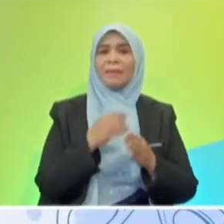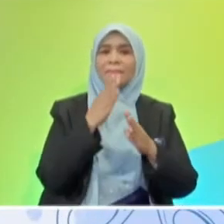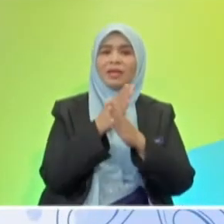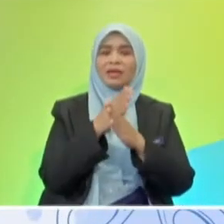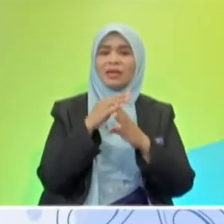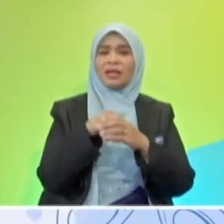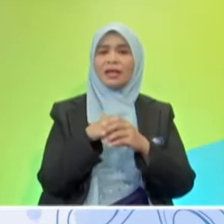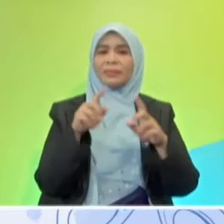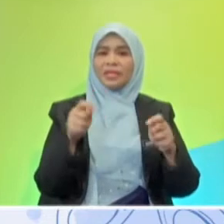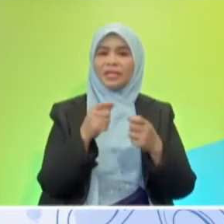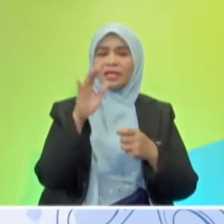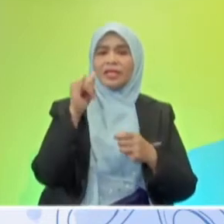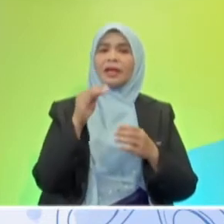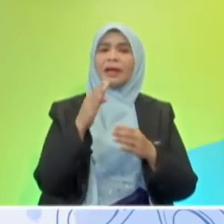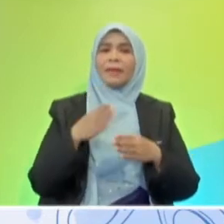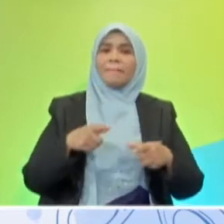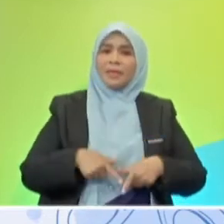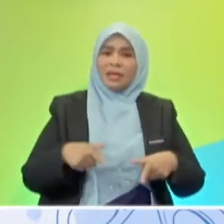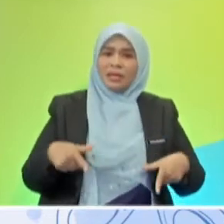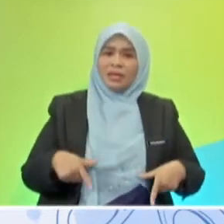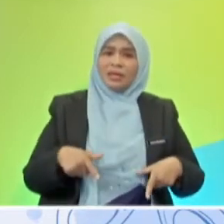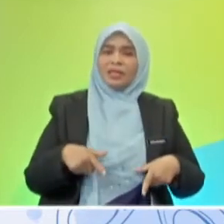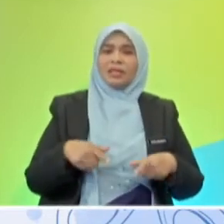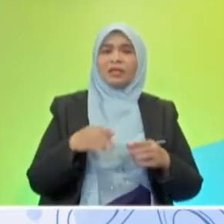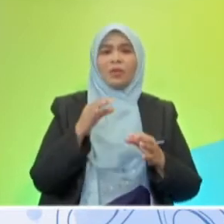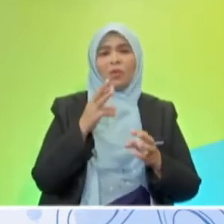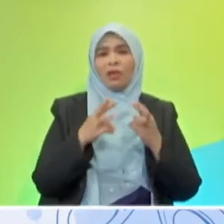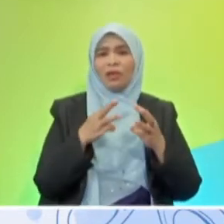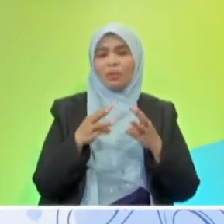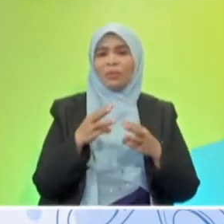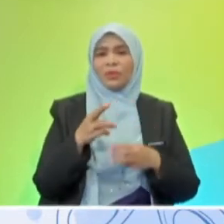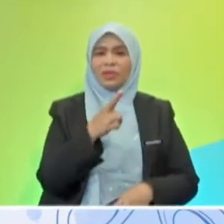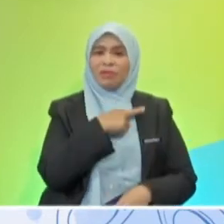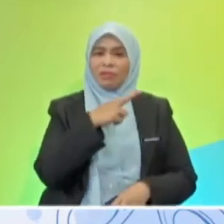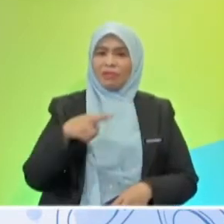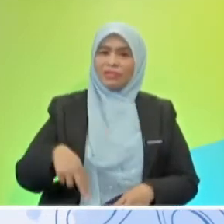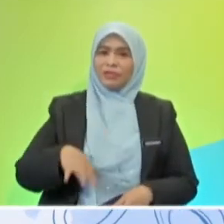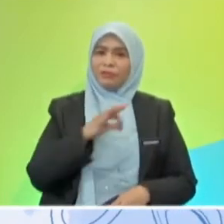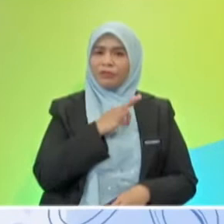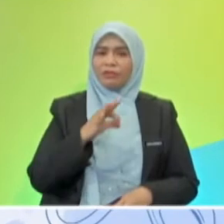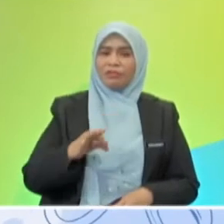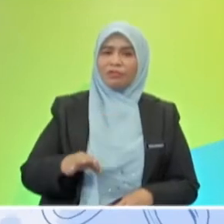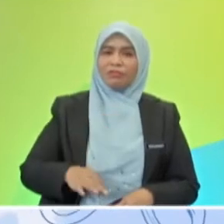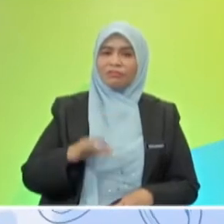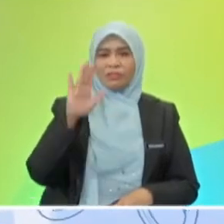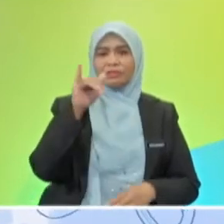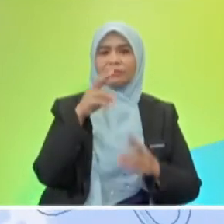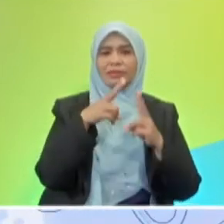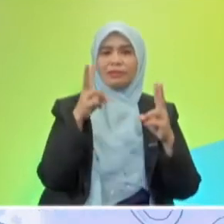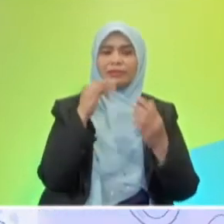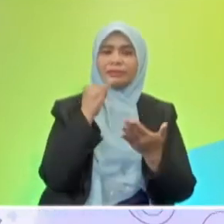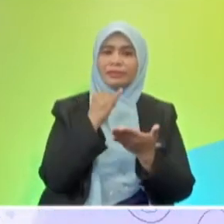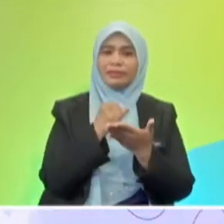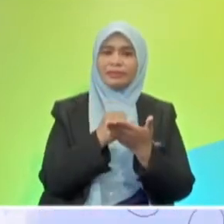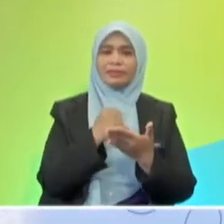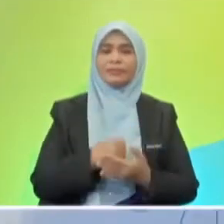cintanya berani melawan kezaliman Raja Firaun yang merupakan bapak angkat nih dan juga pemerintah Mesir pergi iya oke betul